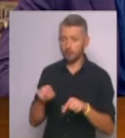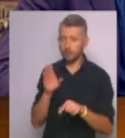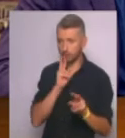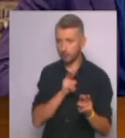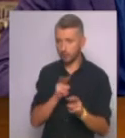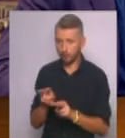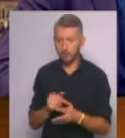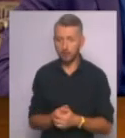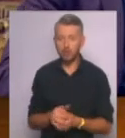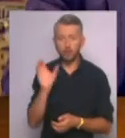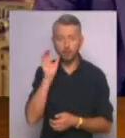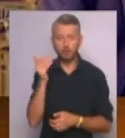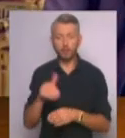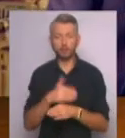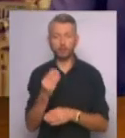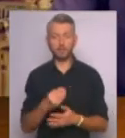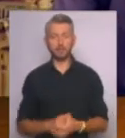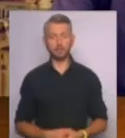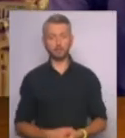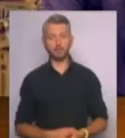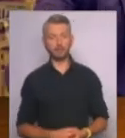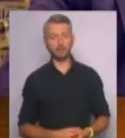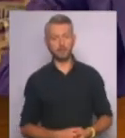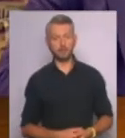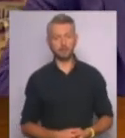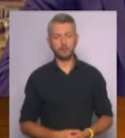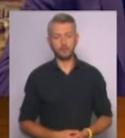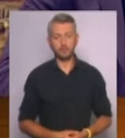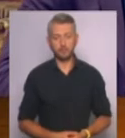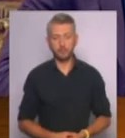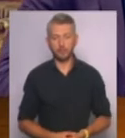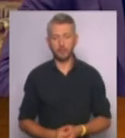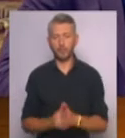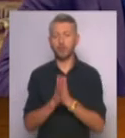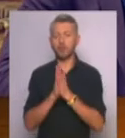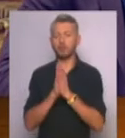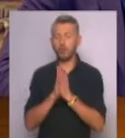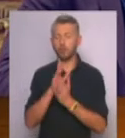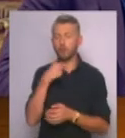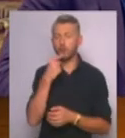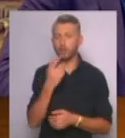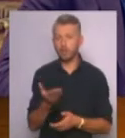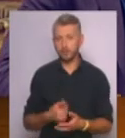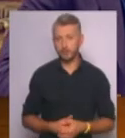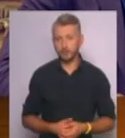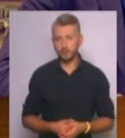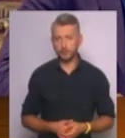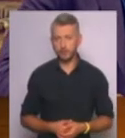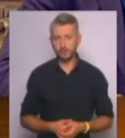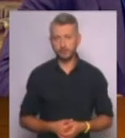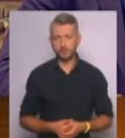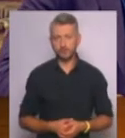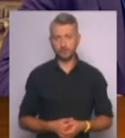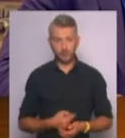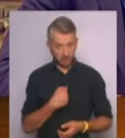пульсі. Вас слухаємо, добрий день. Добрий день. Прошу, будь ласка, ви вже в ефірі, говоріть.